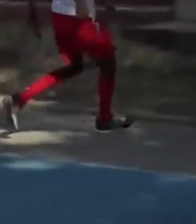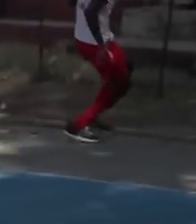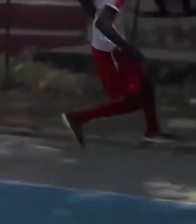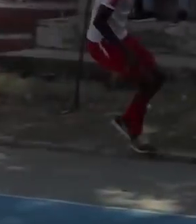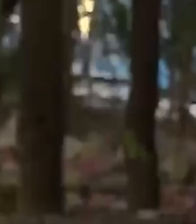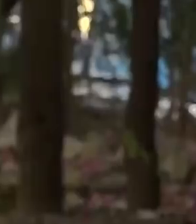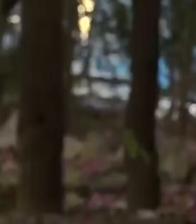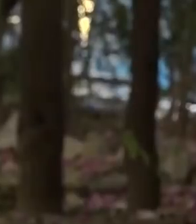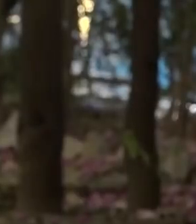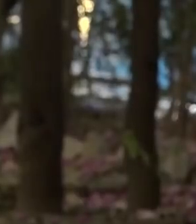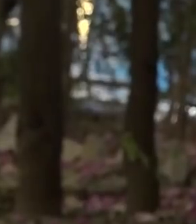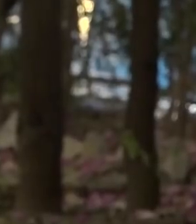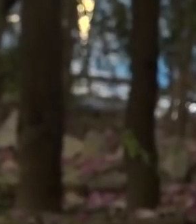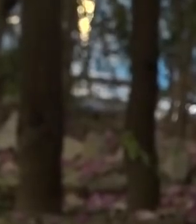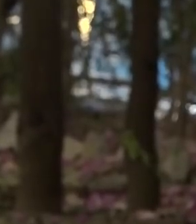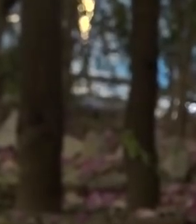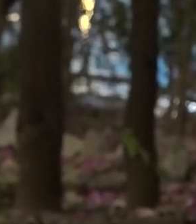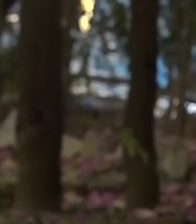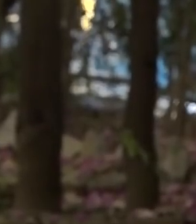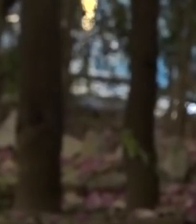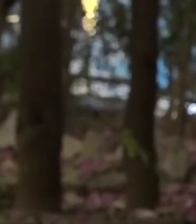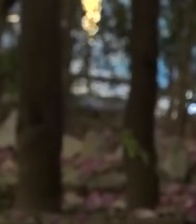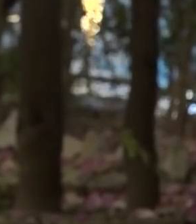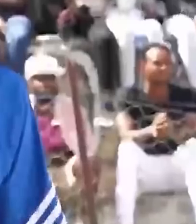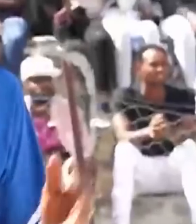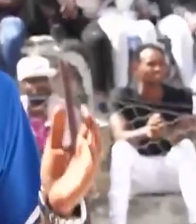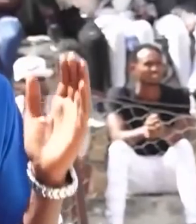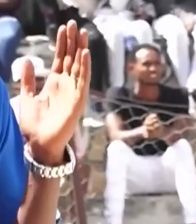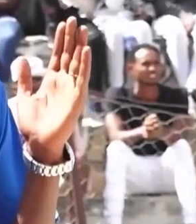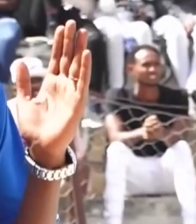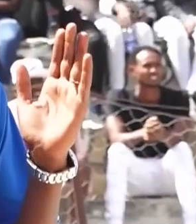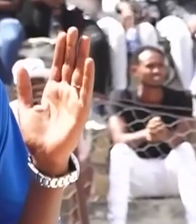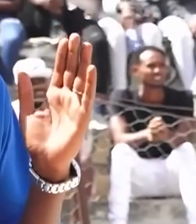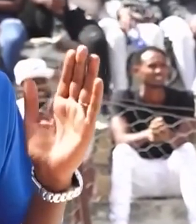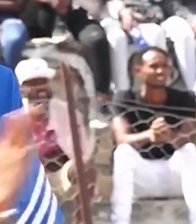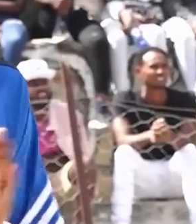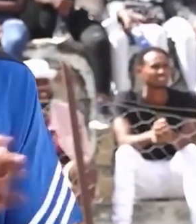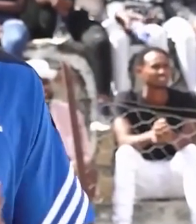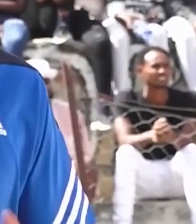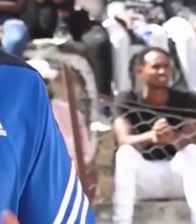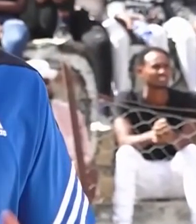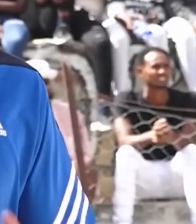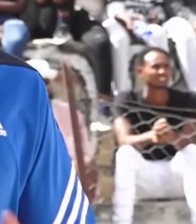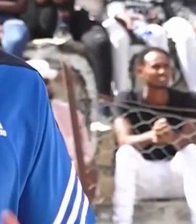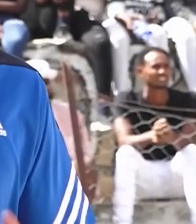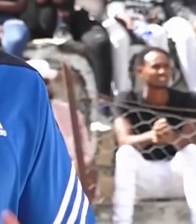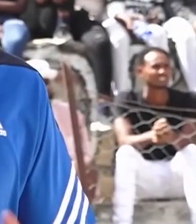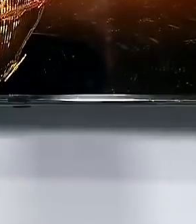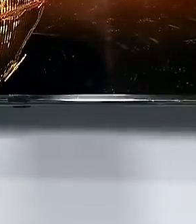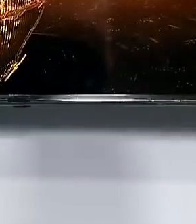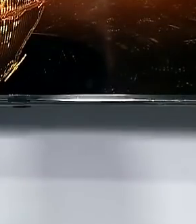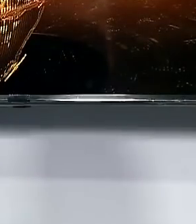ሳፖርት ክገብር ንኢድ ኩዕሶ ሳፖርት ክገብር መልእኽቲ የመሓላልፍ ማለት እዩ